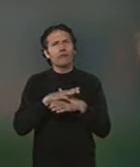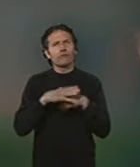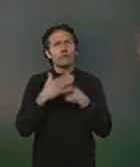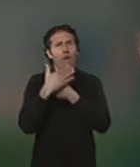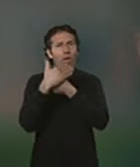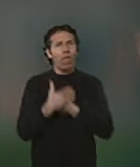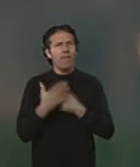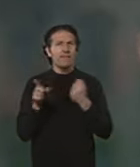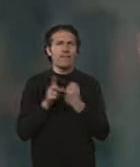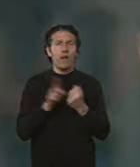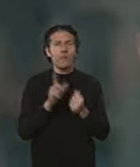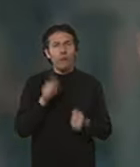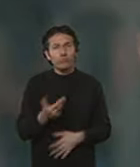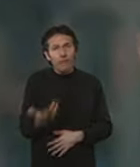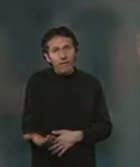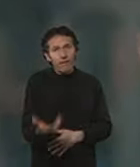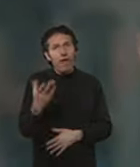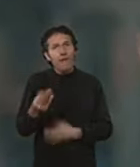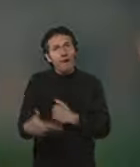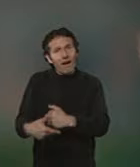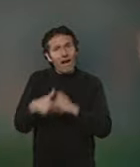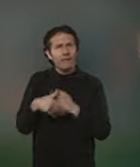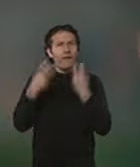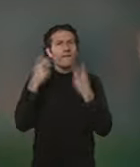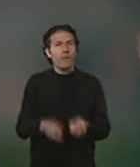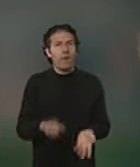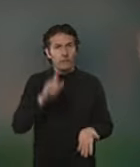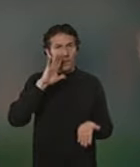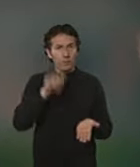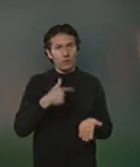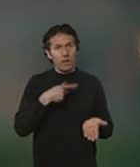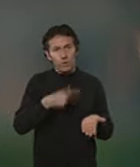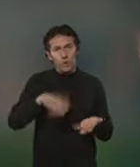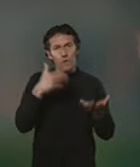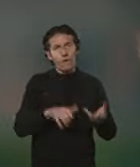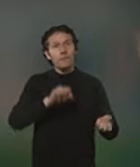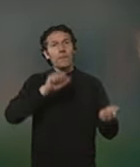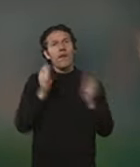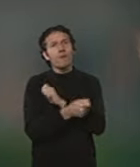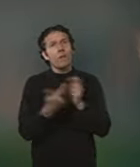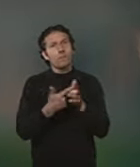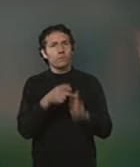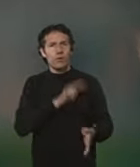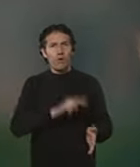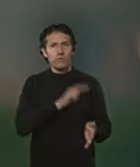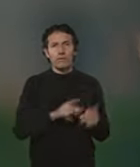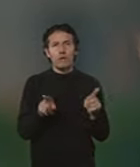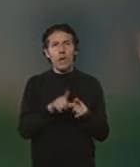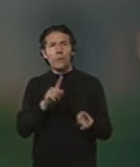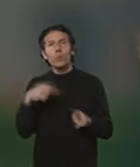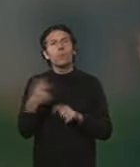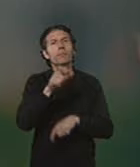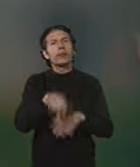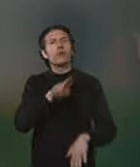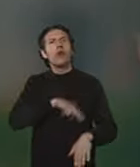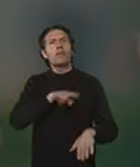de devoir tendre la main pour que leurs enfants les aident c'est pour cela que nous avons voulu la réforme des retraites pour aucun retraité